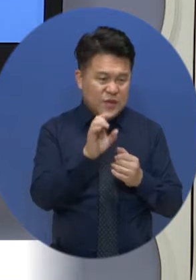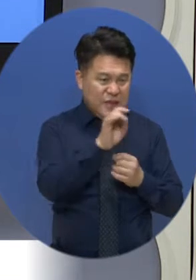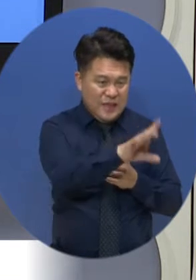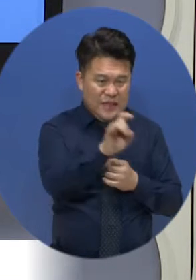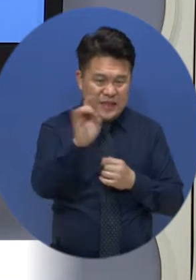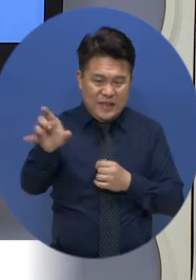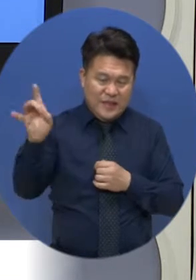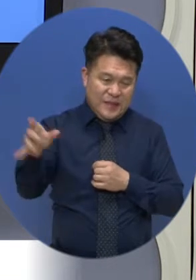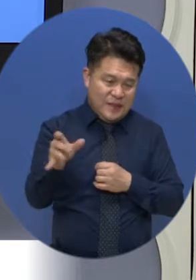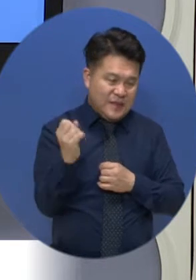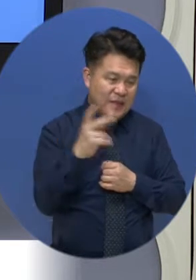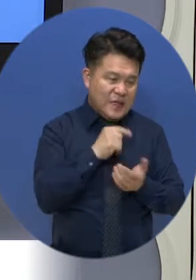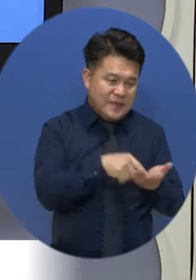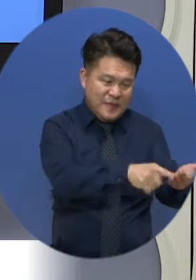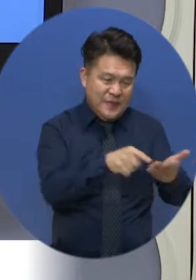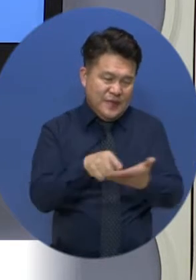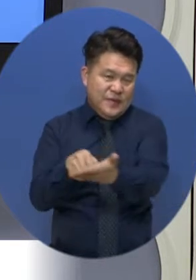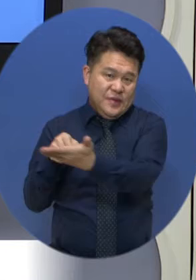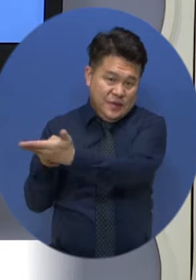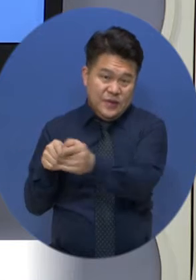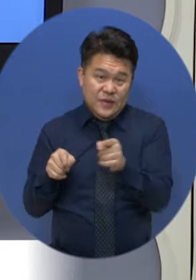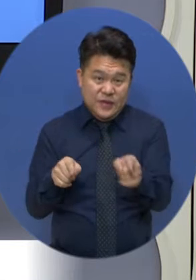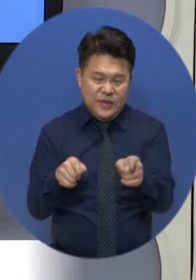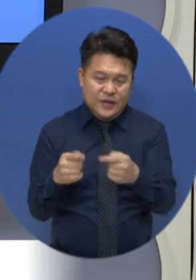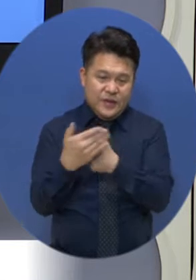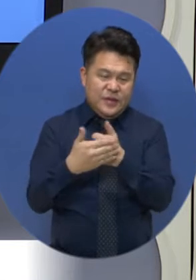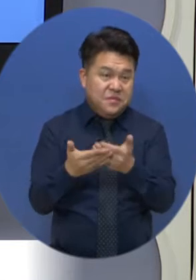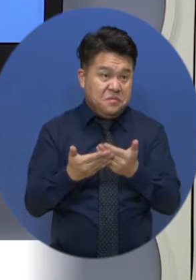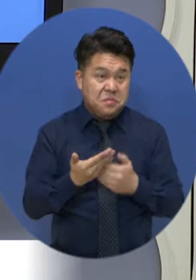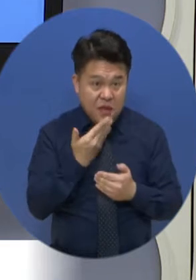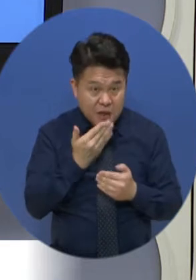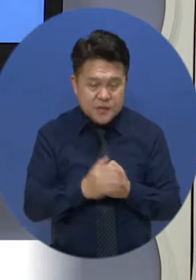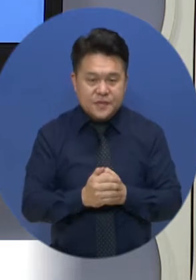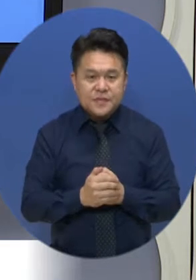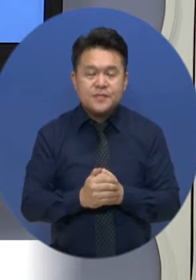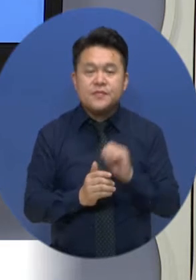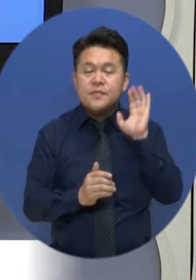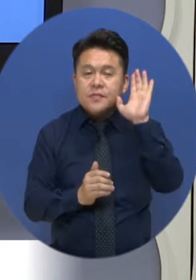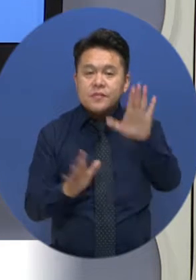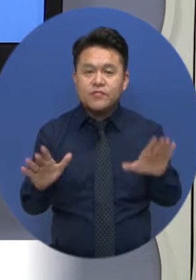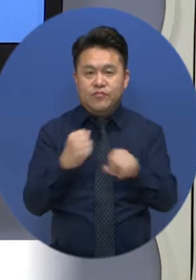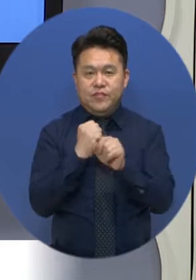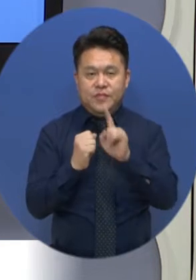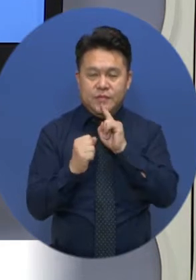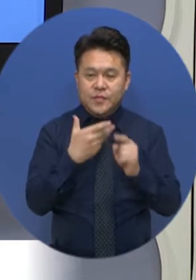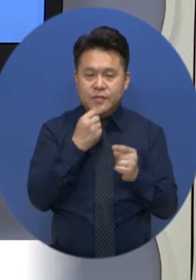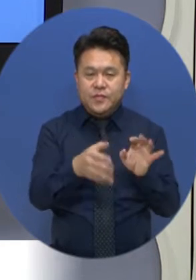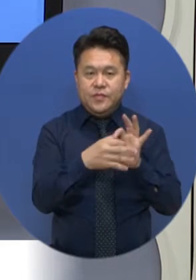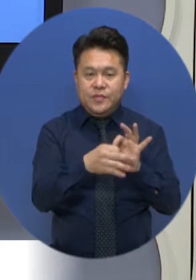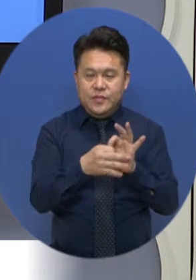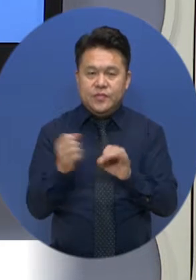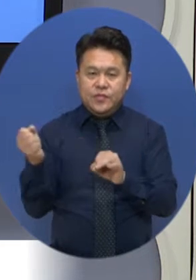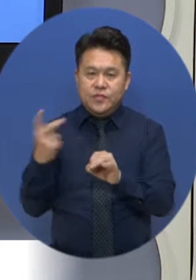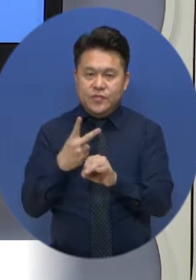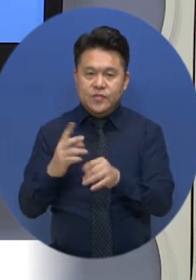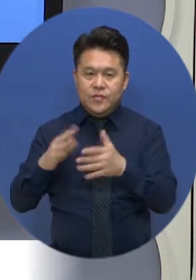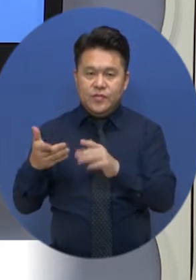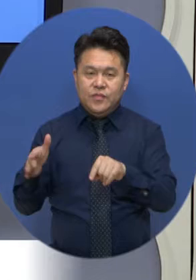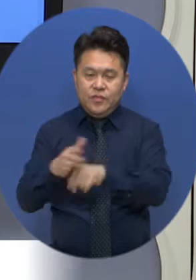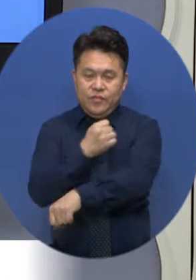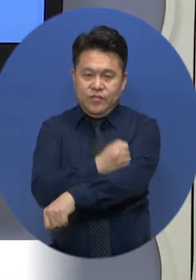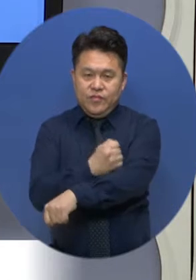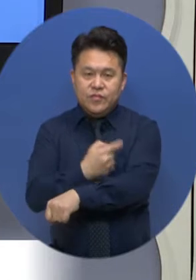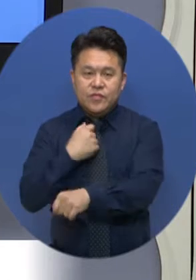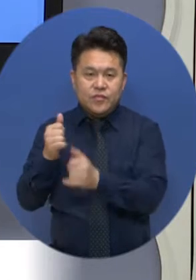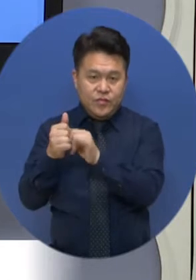개별적으로 다시 신청해야 만 혜택을 계속 받을 수 있었는데요 복지대상자 와 보훈 대상자 다자녀